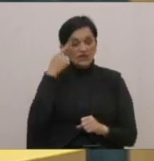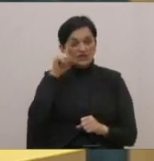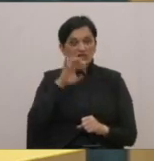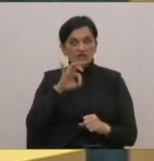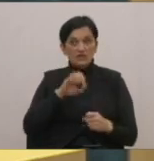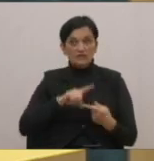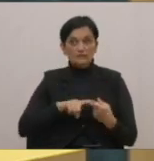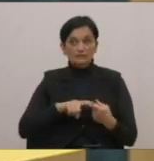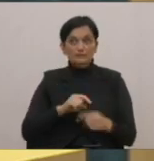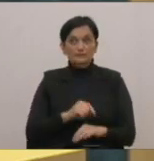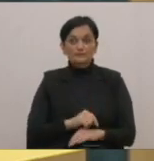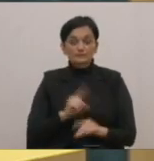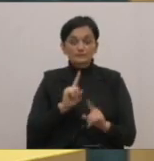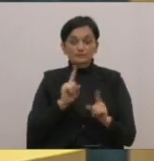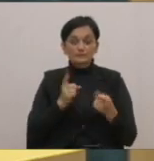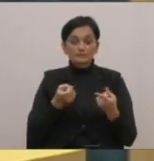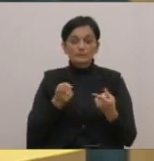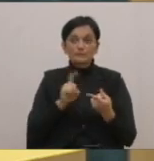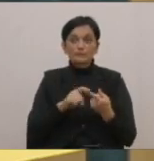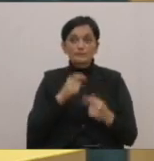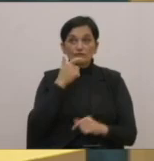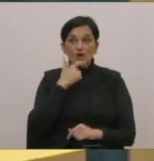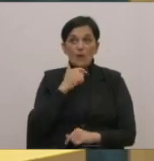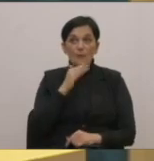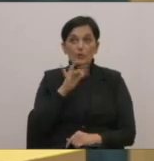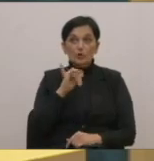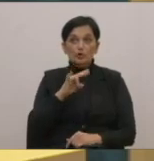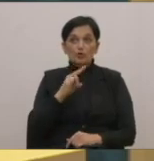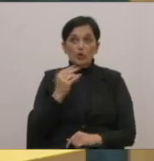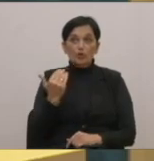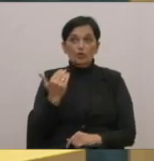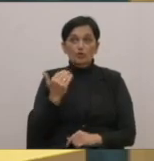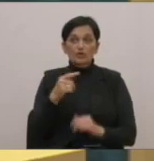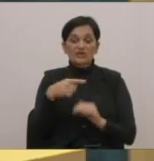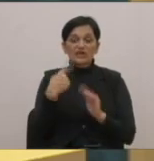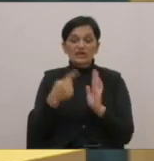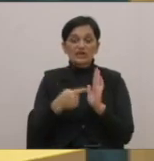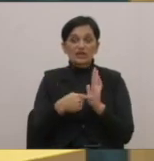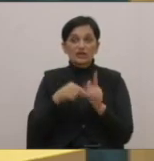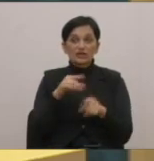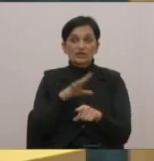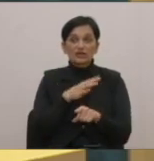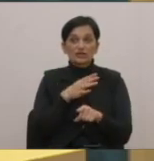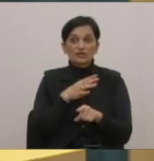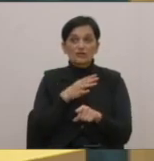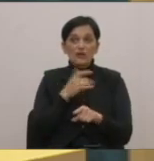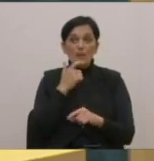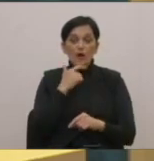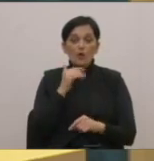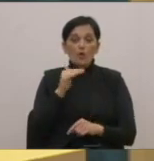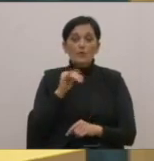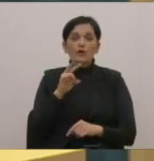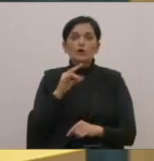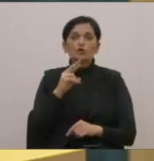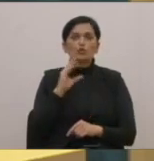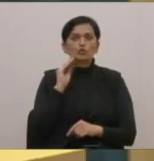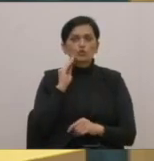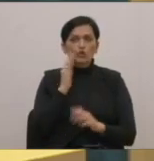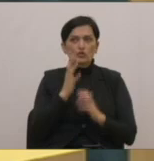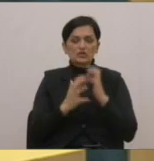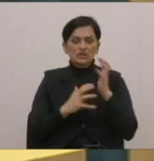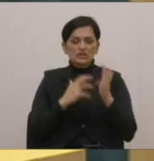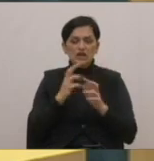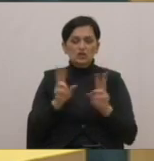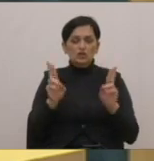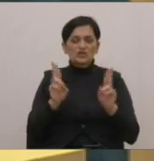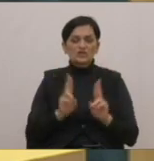დაკავშირებით. რაც შეეხება ბატონ ფრიდონსაც ჰქონდა ეს კითხვა, ბატონ ფრიდონ, როცა საერთაშორისო